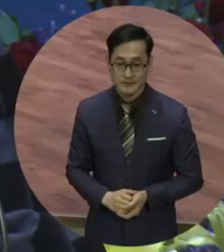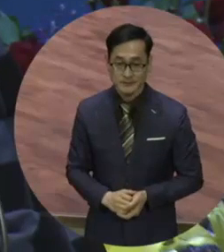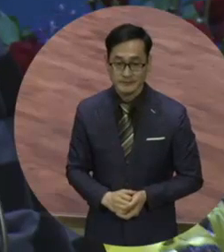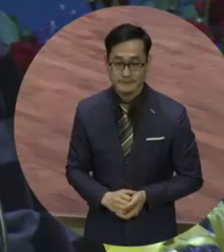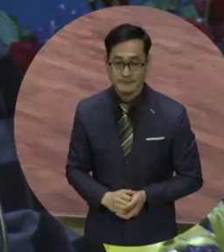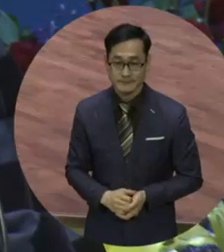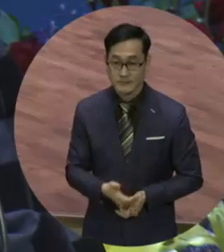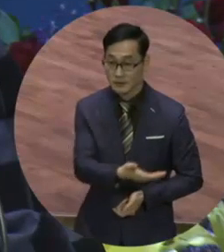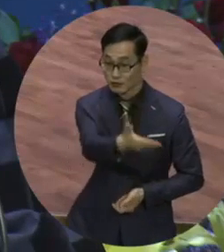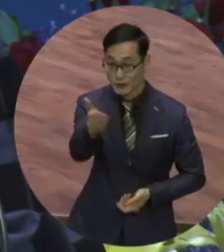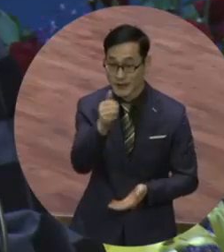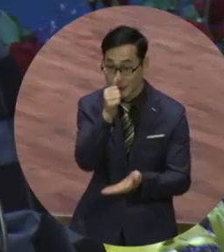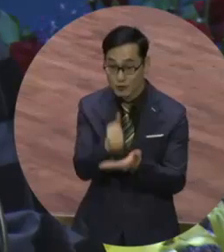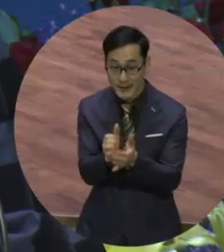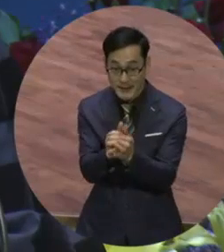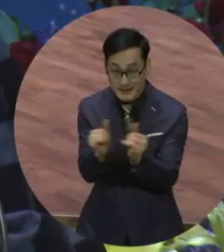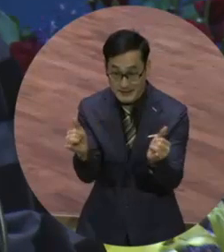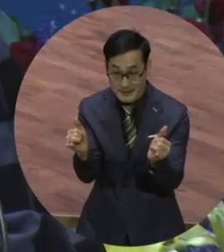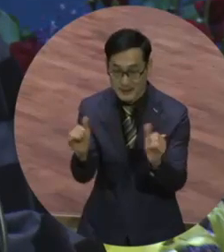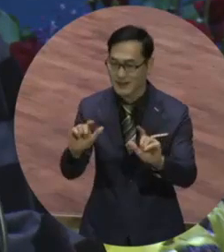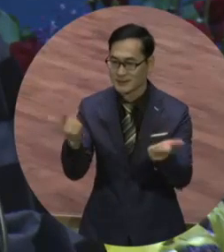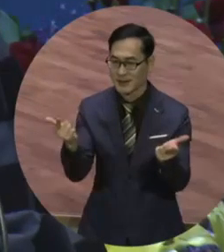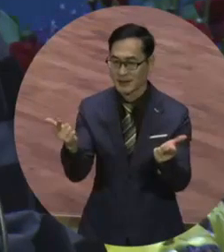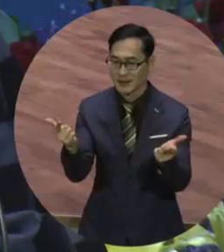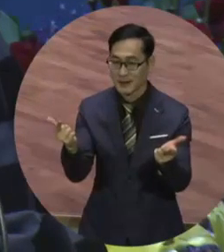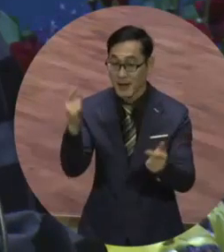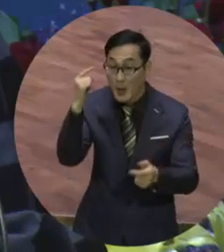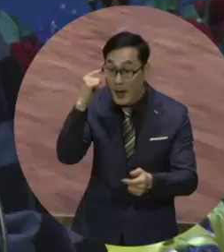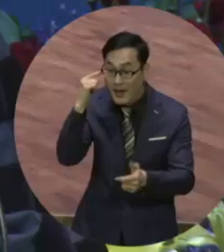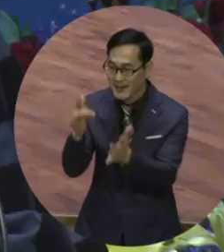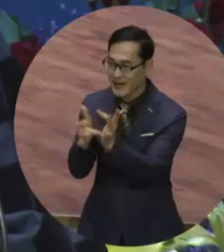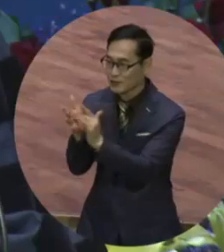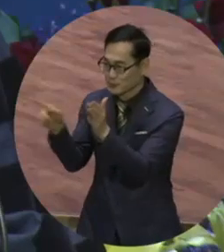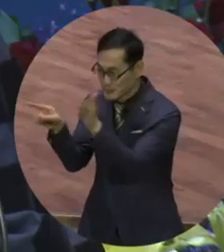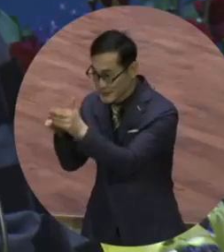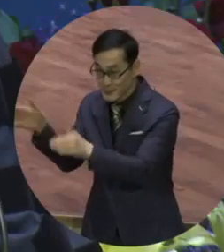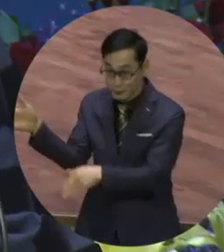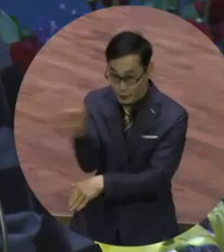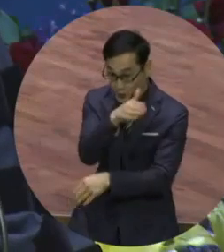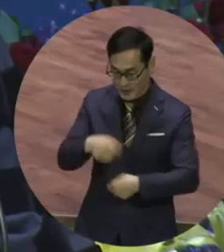여러분은 죄인이 아니에요. 예수 믿는 순간에 의인이 되었습니다.